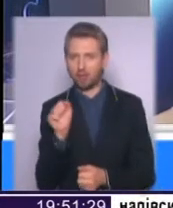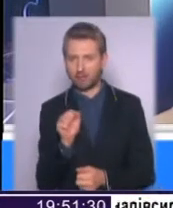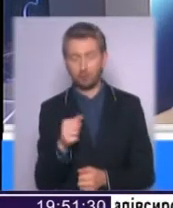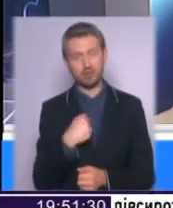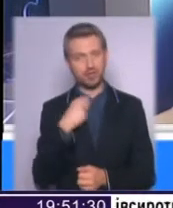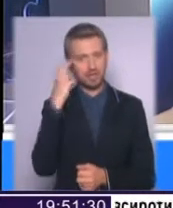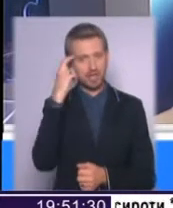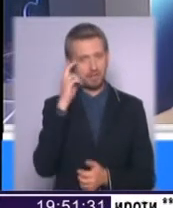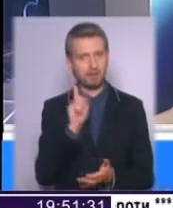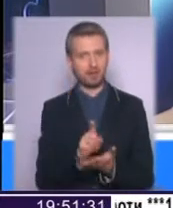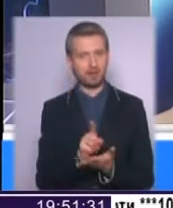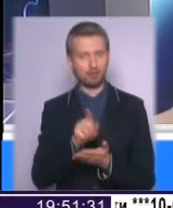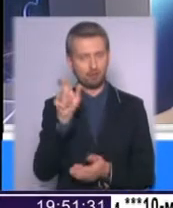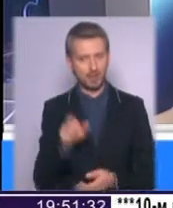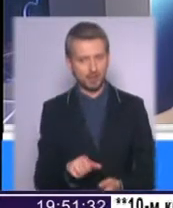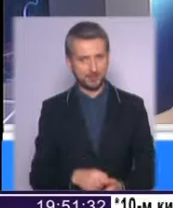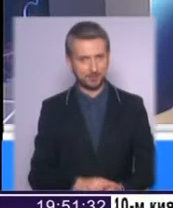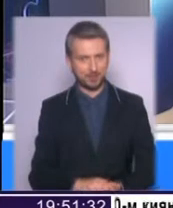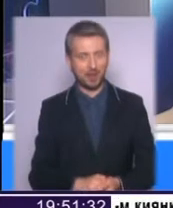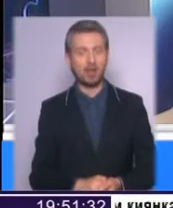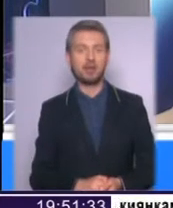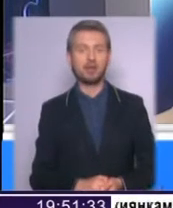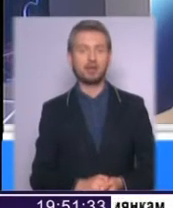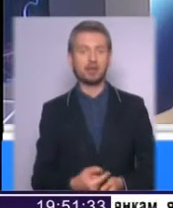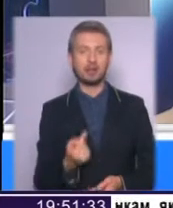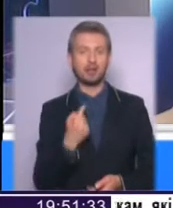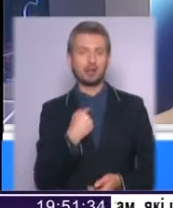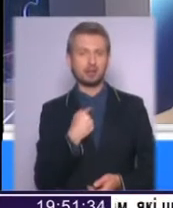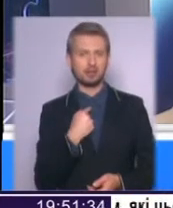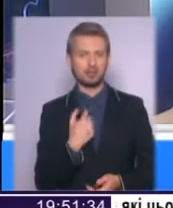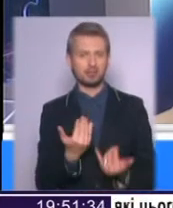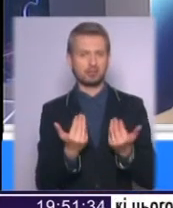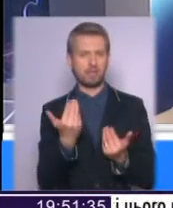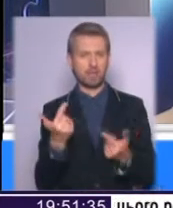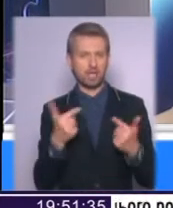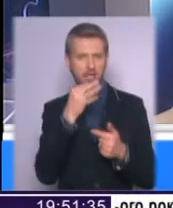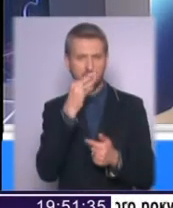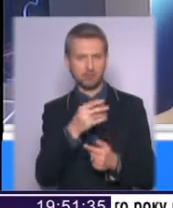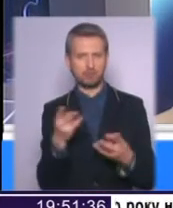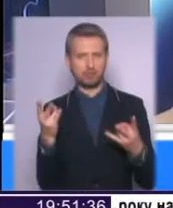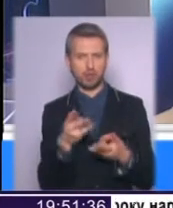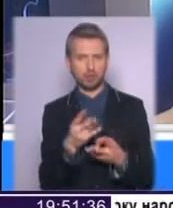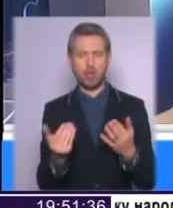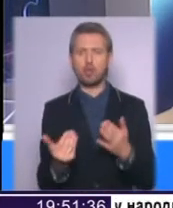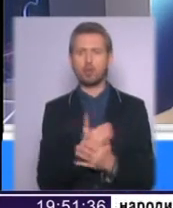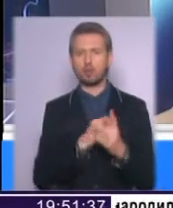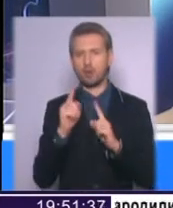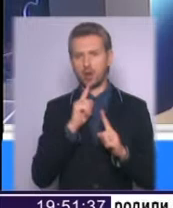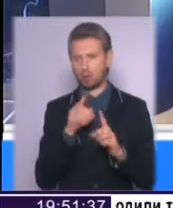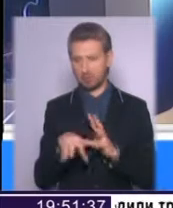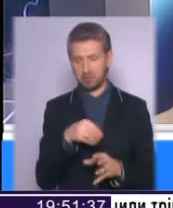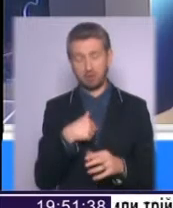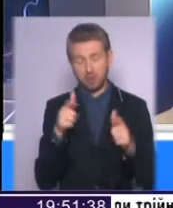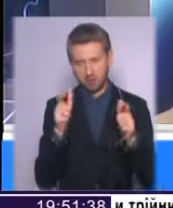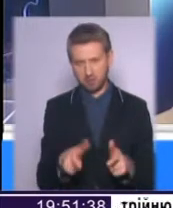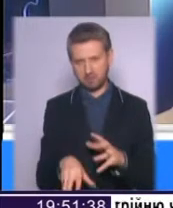Києва, пенсіонер. Я тут тільки що ваш гість сказав, що треба ще нову раду вибирати. Я согласен, вибрати